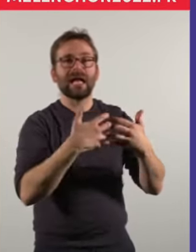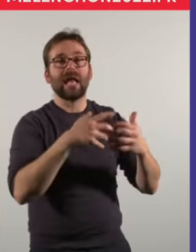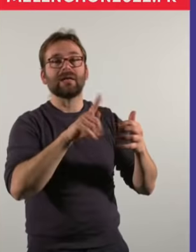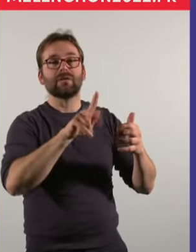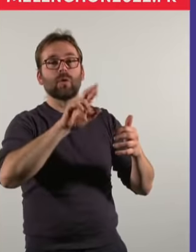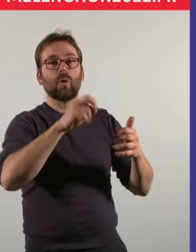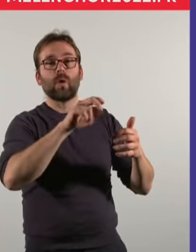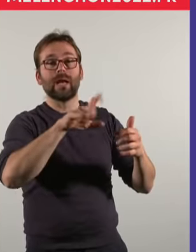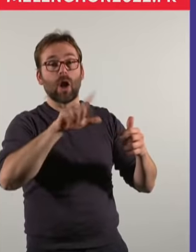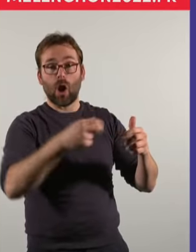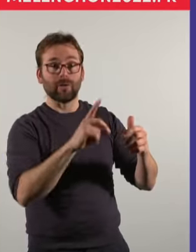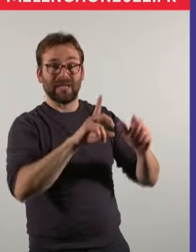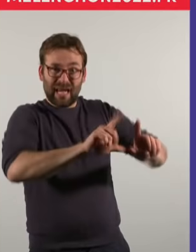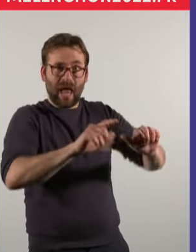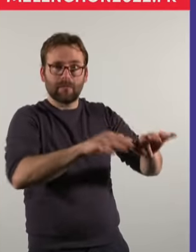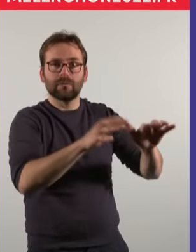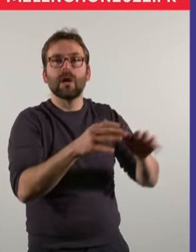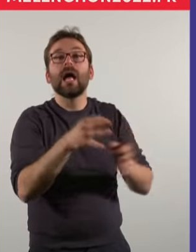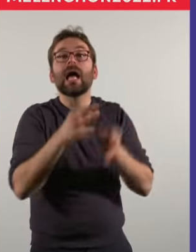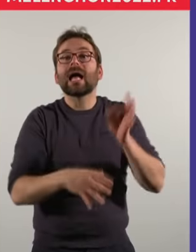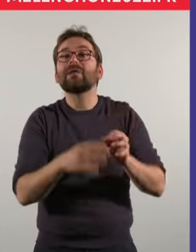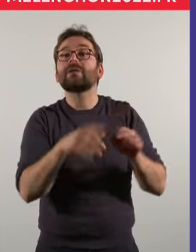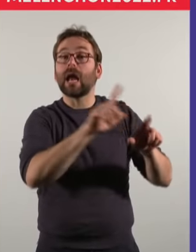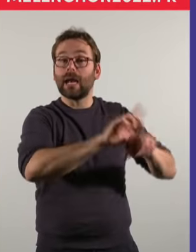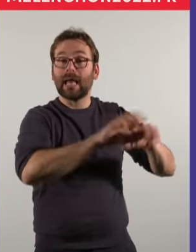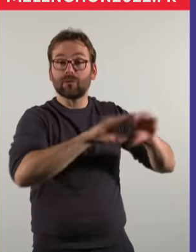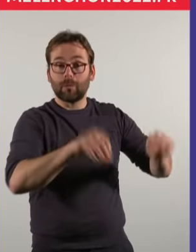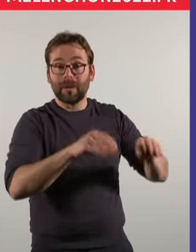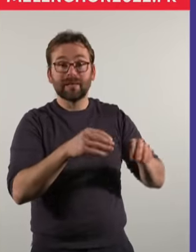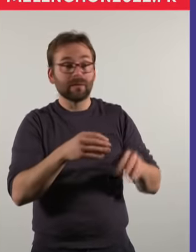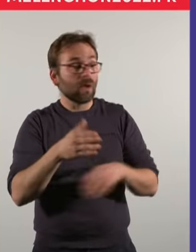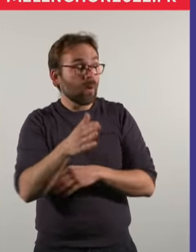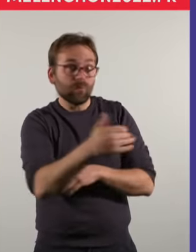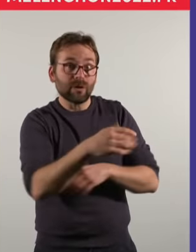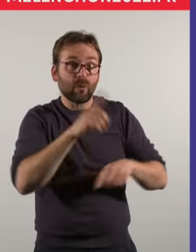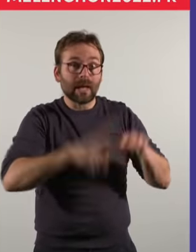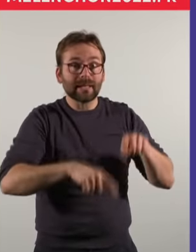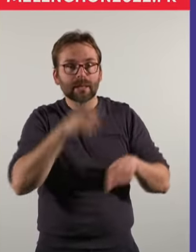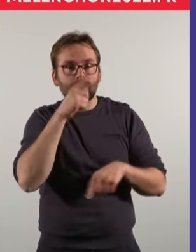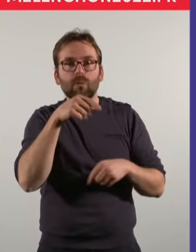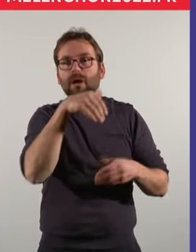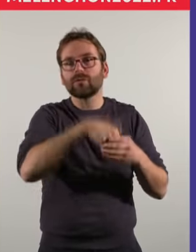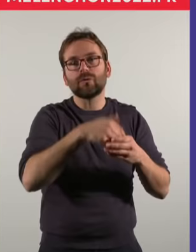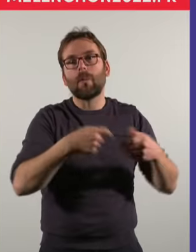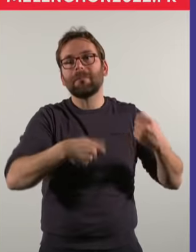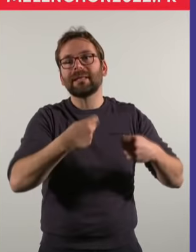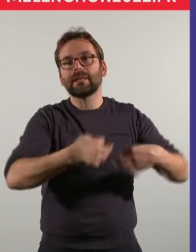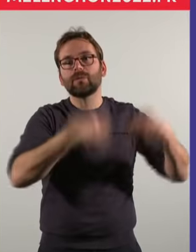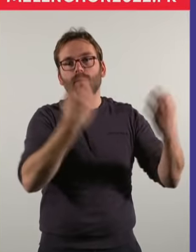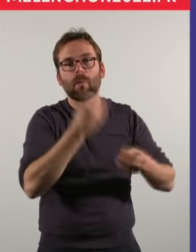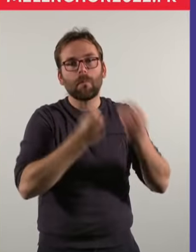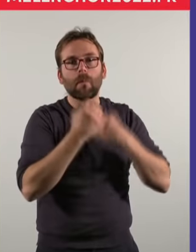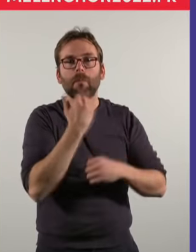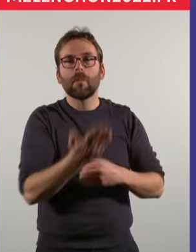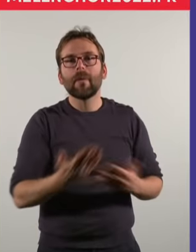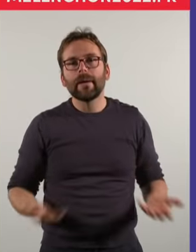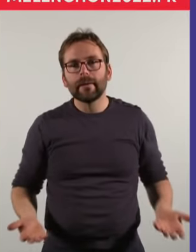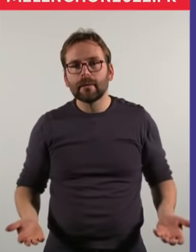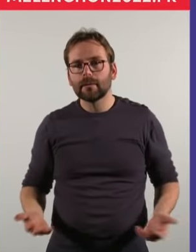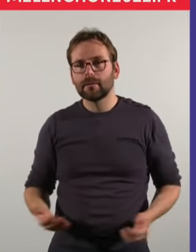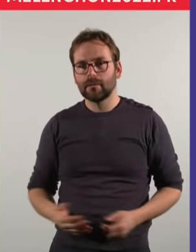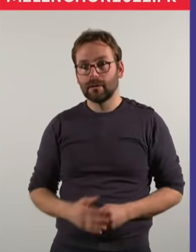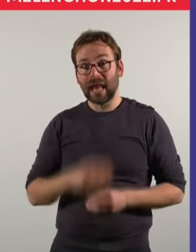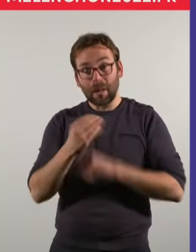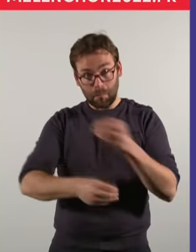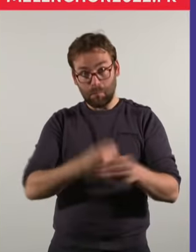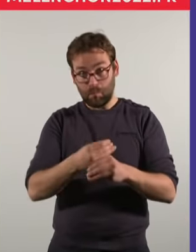au point qu'on interdit aux femmes enceintes du Groenland de manger du poisson parce que ces animaux sont remplis de plastique. Voilà le monde qu'ils